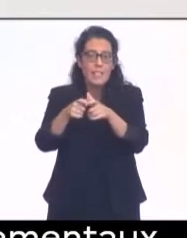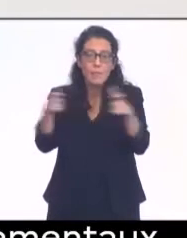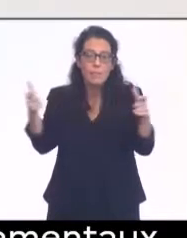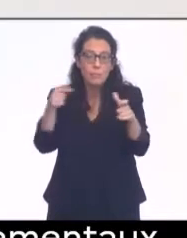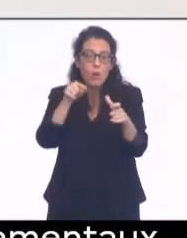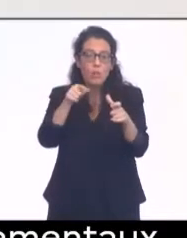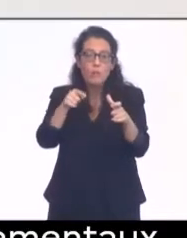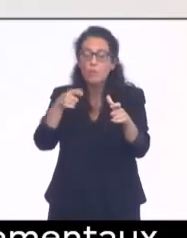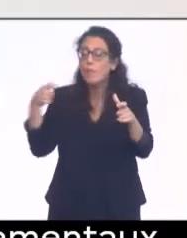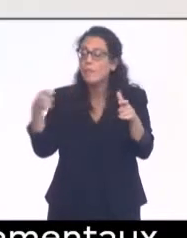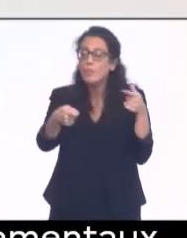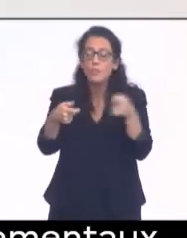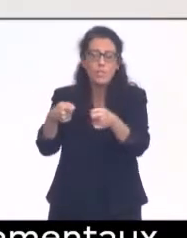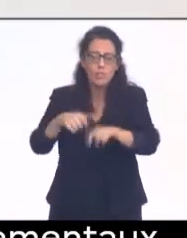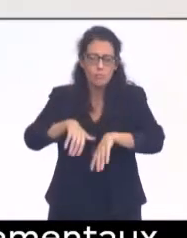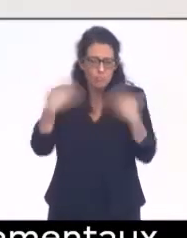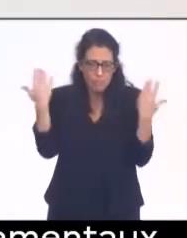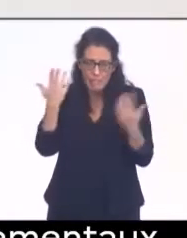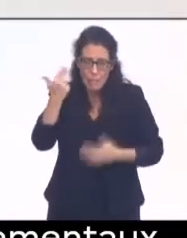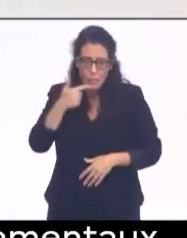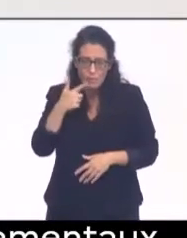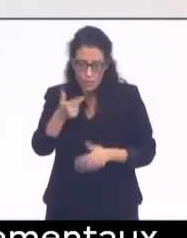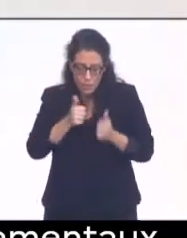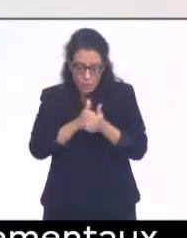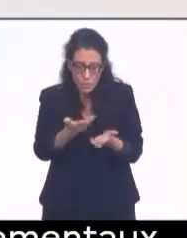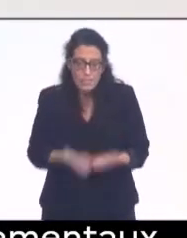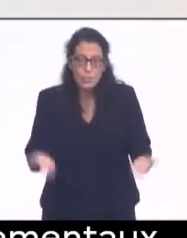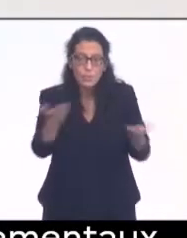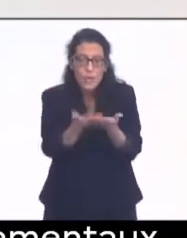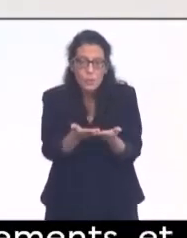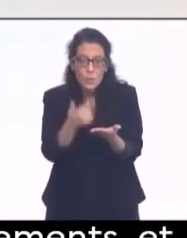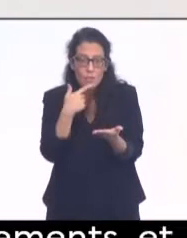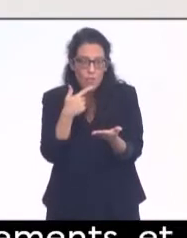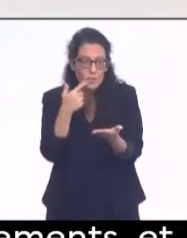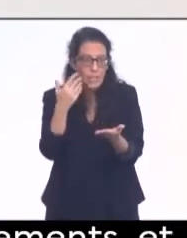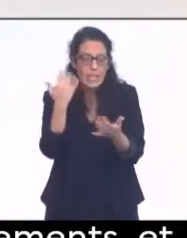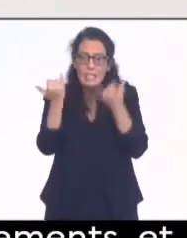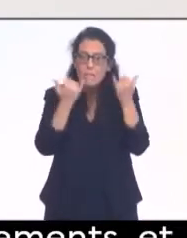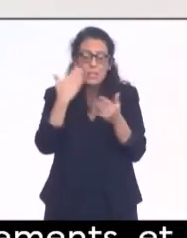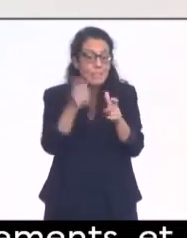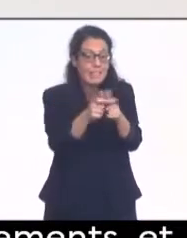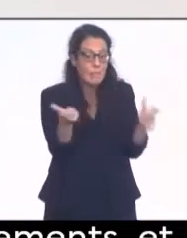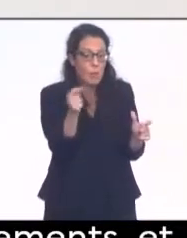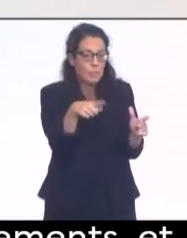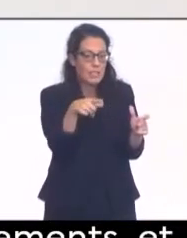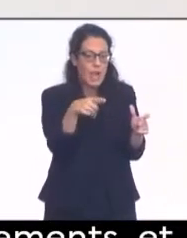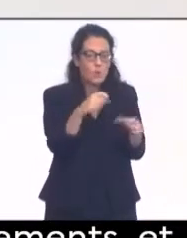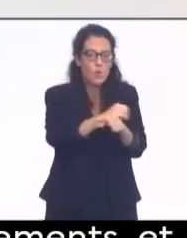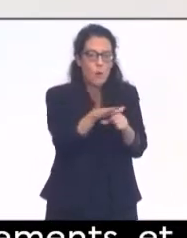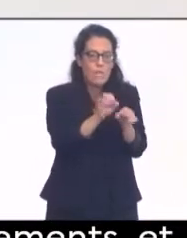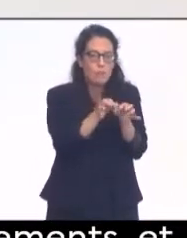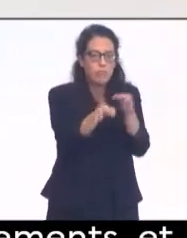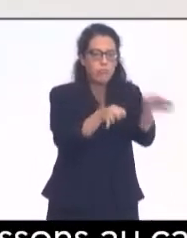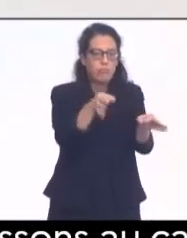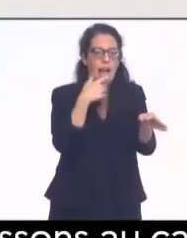l'établissement. Nous agissons vraiment au cas par cas, et s'il y a vraiment un foyer important dans un établissement, nous réagirons à ce